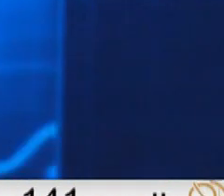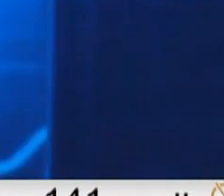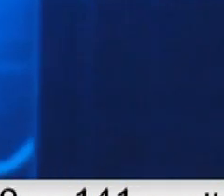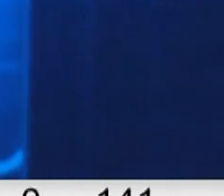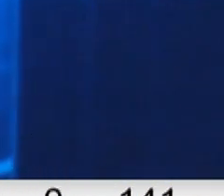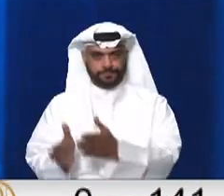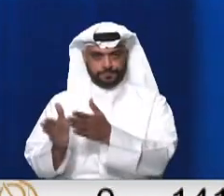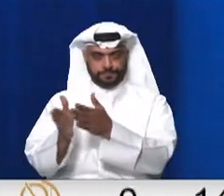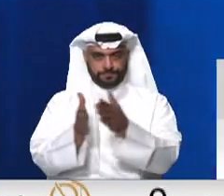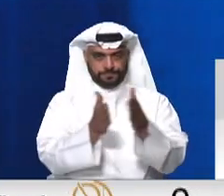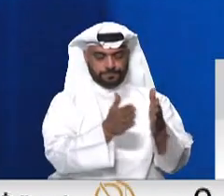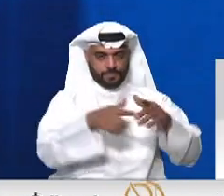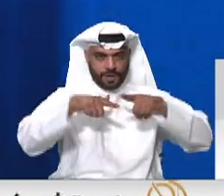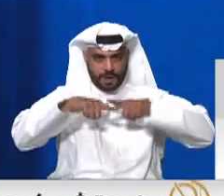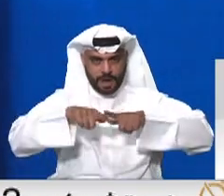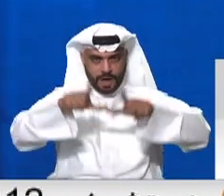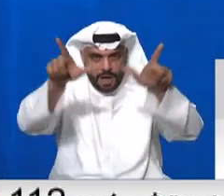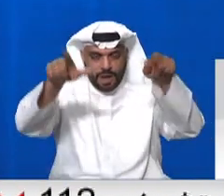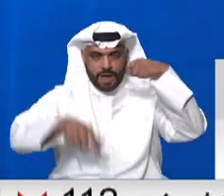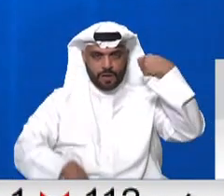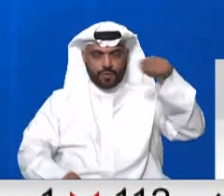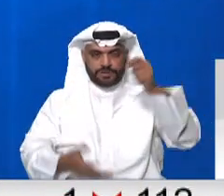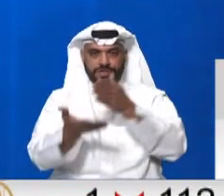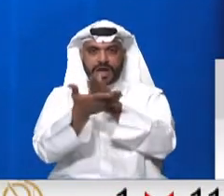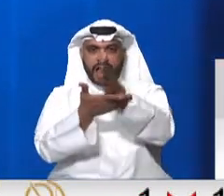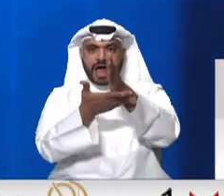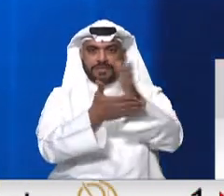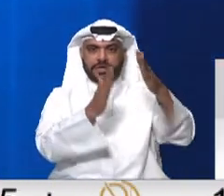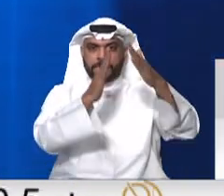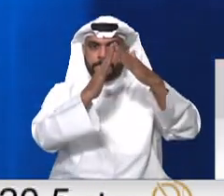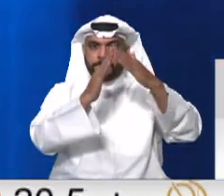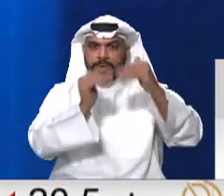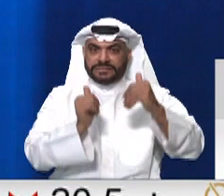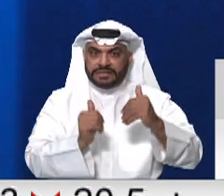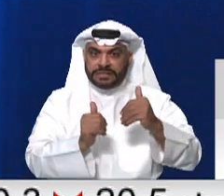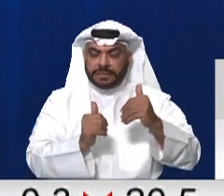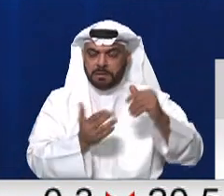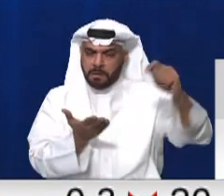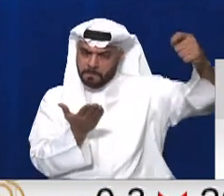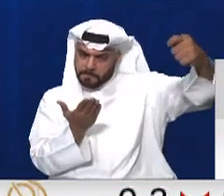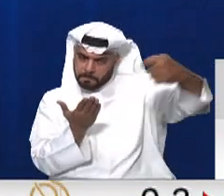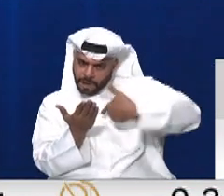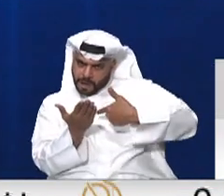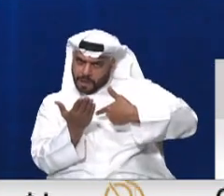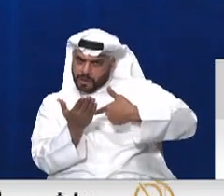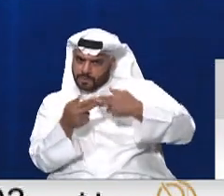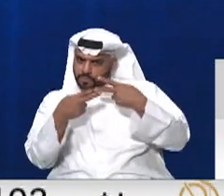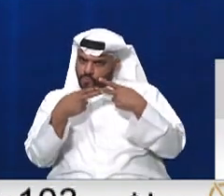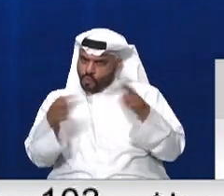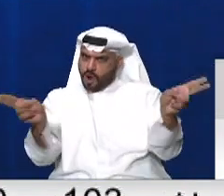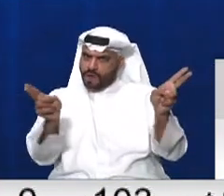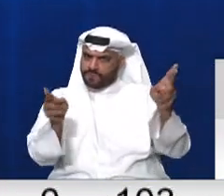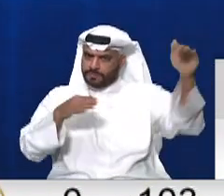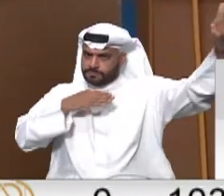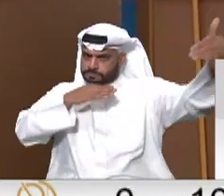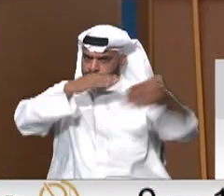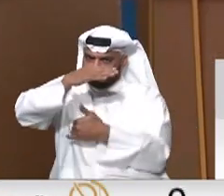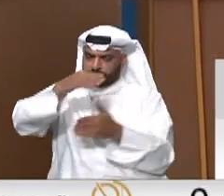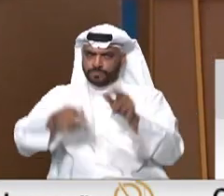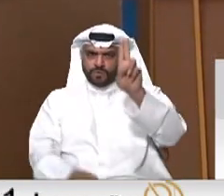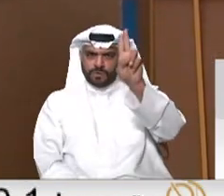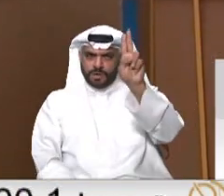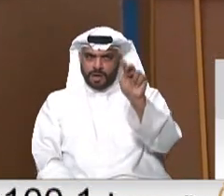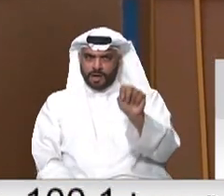قال وزير الخارجيه المصري سامح شكري ان سلطات بلاده لم تتلقى حتى الان التصريحات اللازمه من الامم